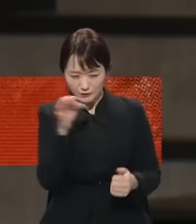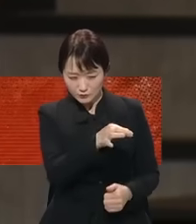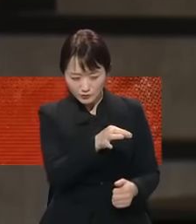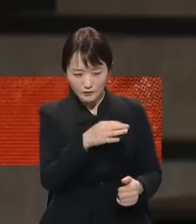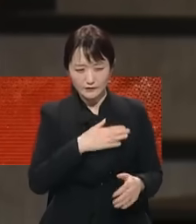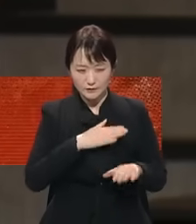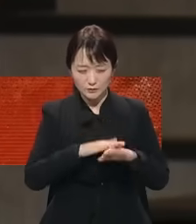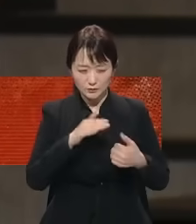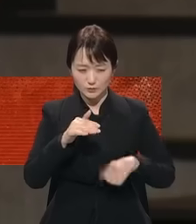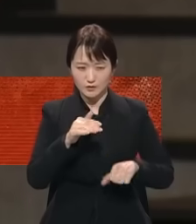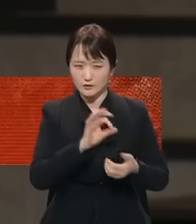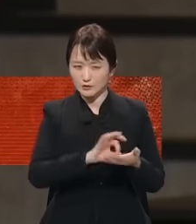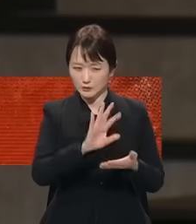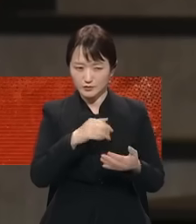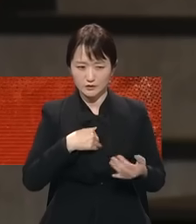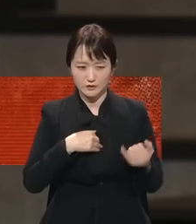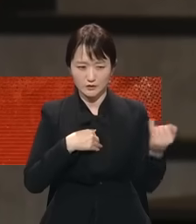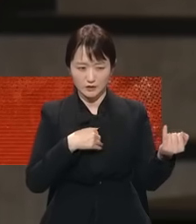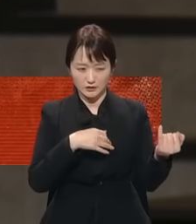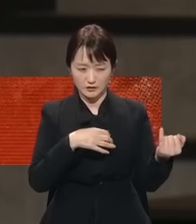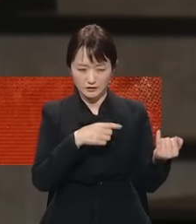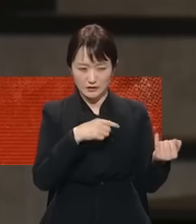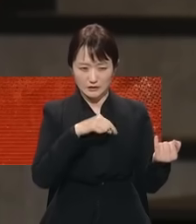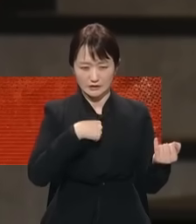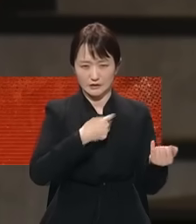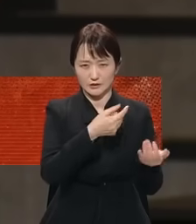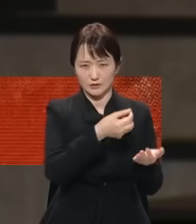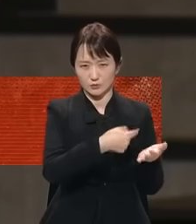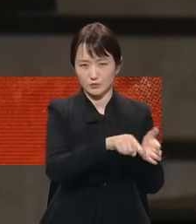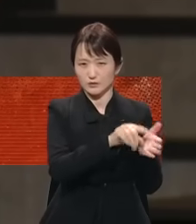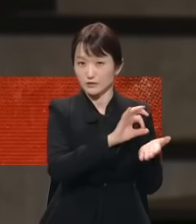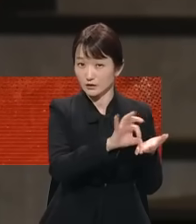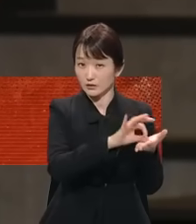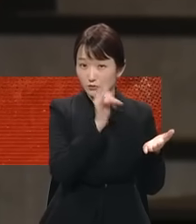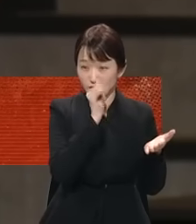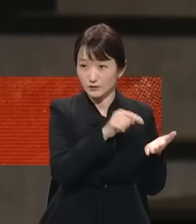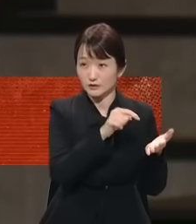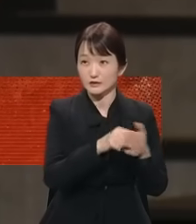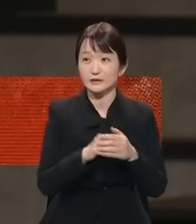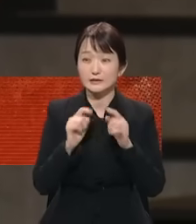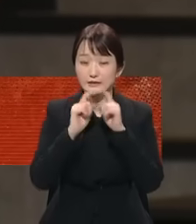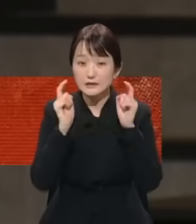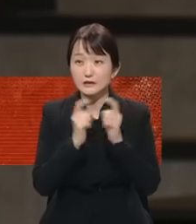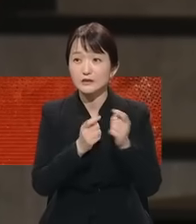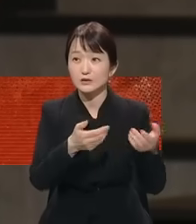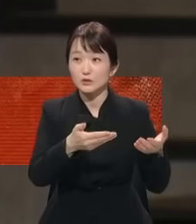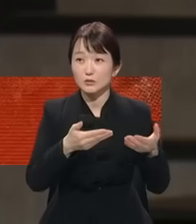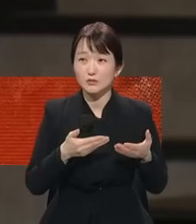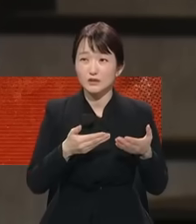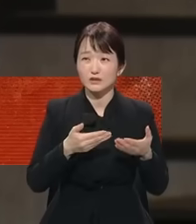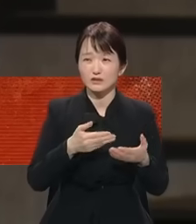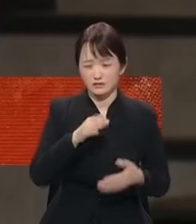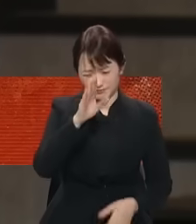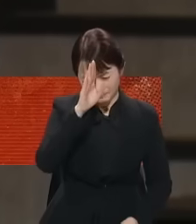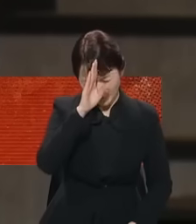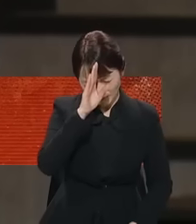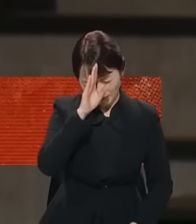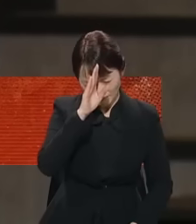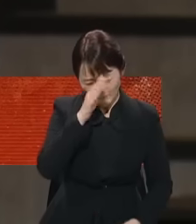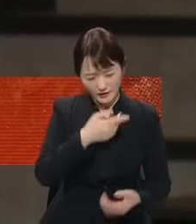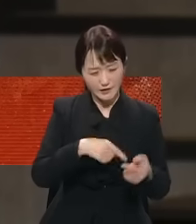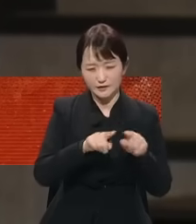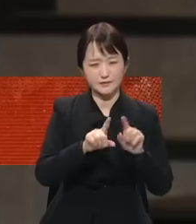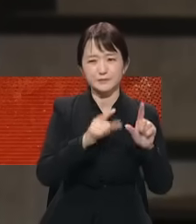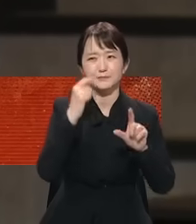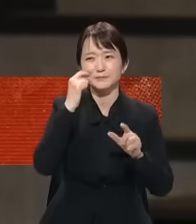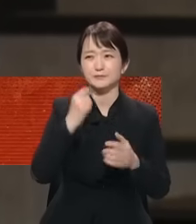손자를 쓰지 않고 네가 너를 위해서 쓰고 있는 거 아니야? 뭐 이런 건데 사실 그걸 개인적으로 받아들이면 병나세요. 같이 못 있어요.